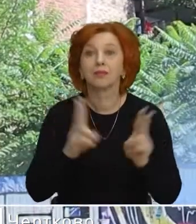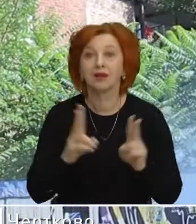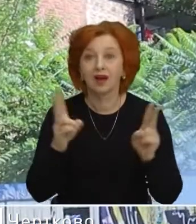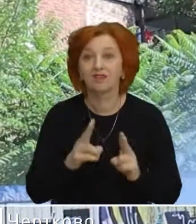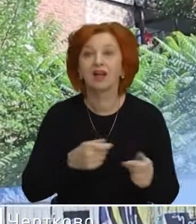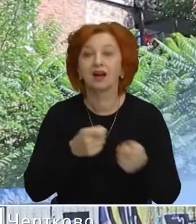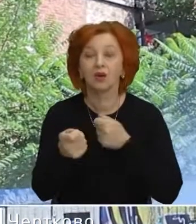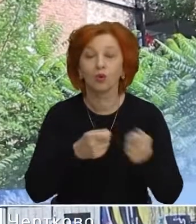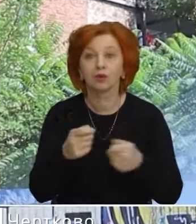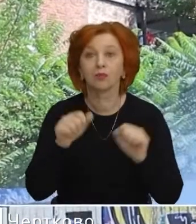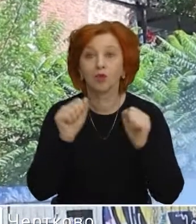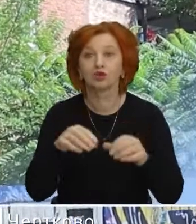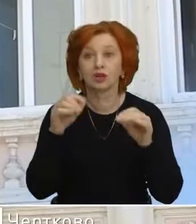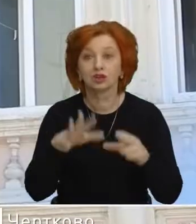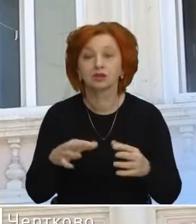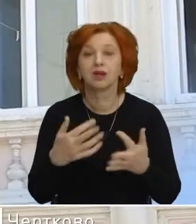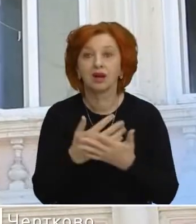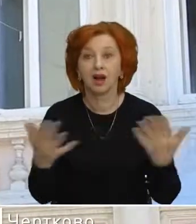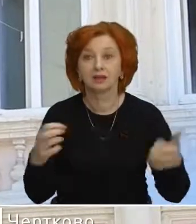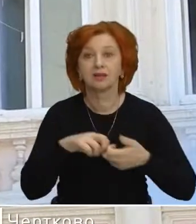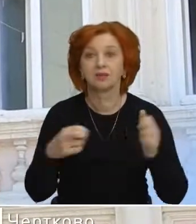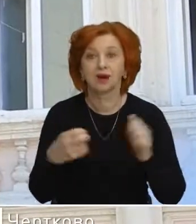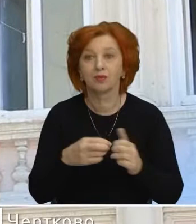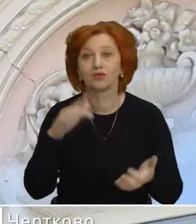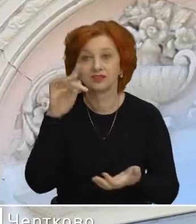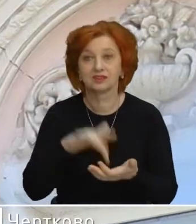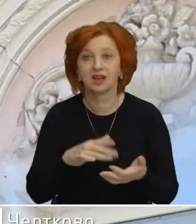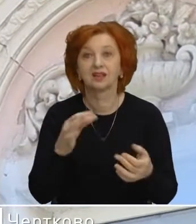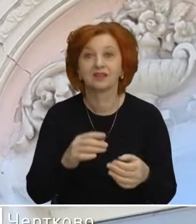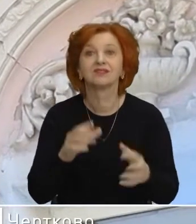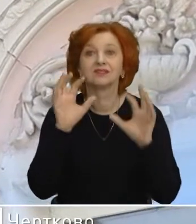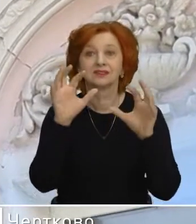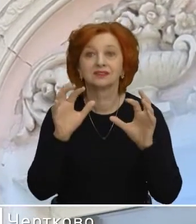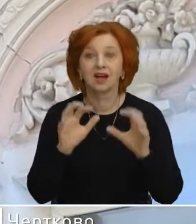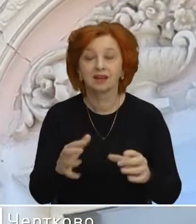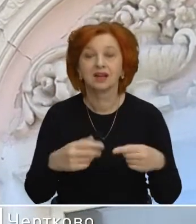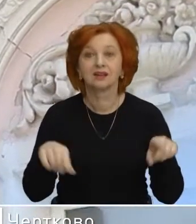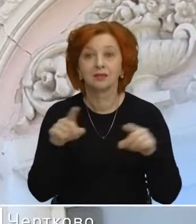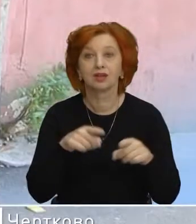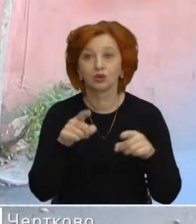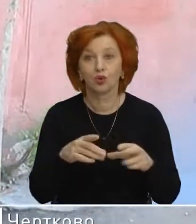регулирования, можно решить многие проблемы исторических центров. Законодателям следует срочно